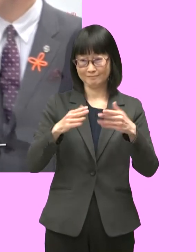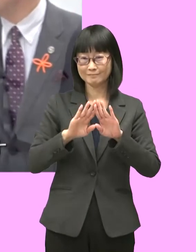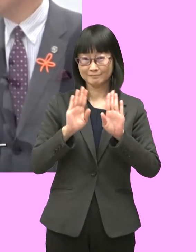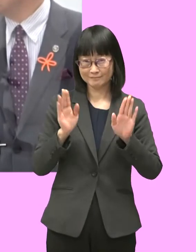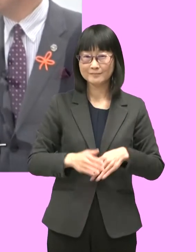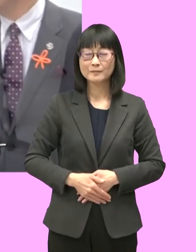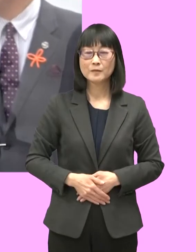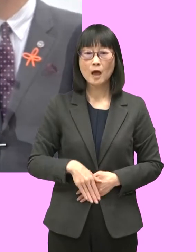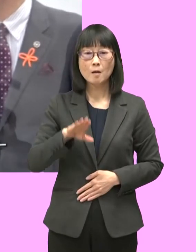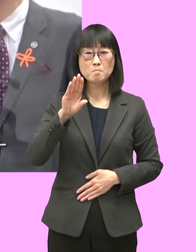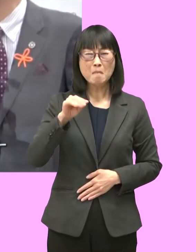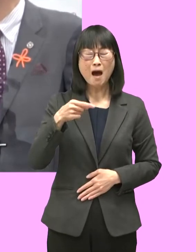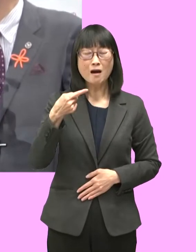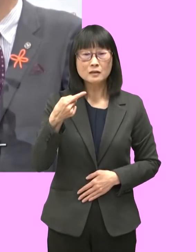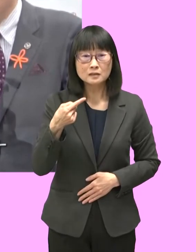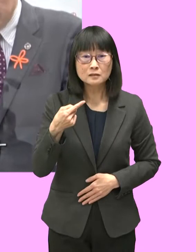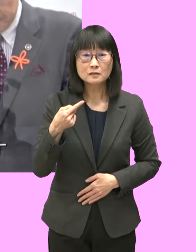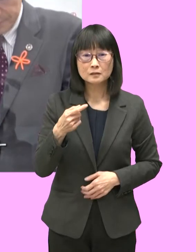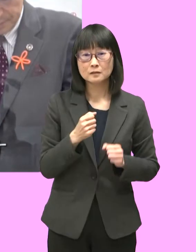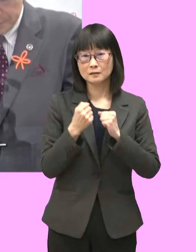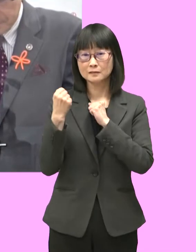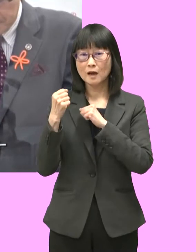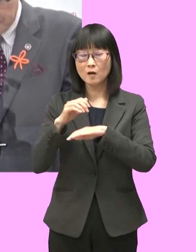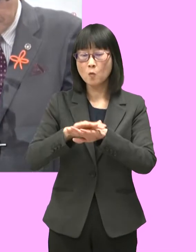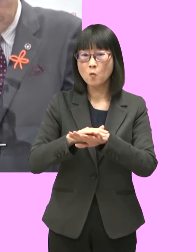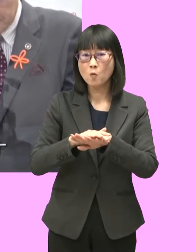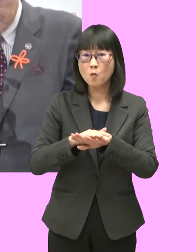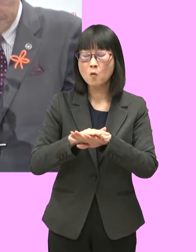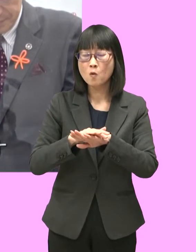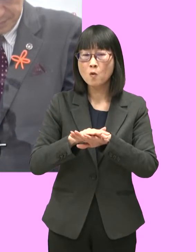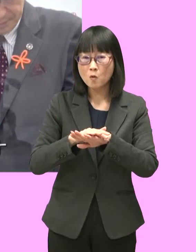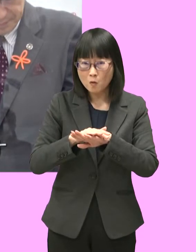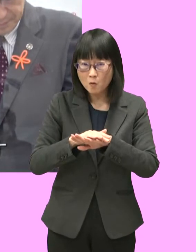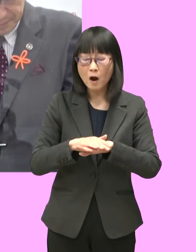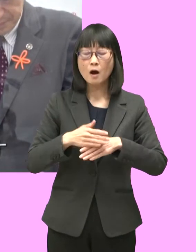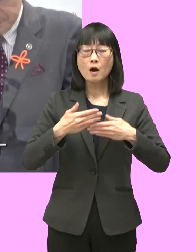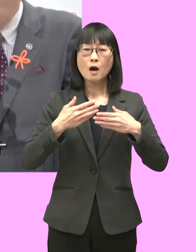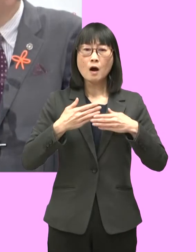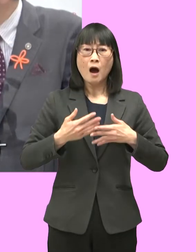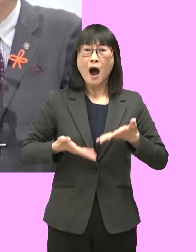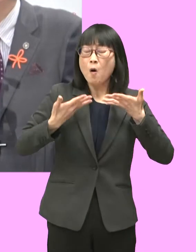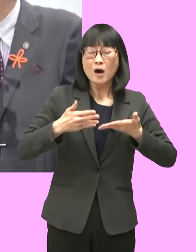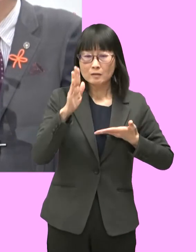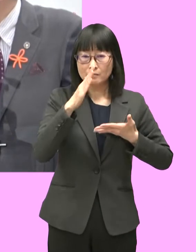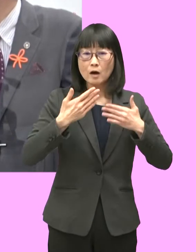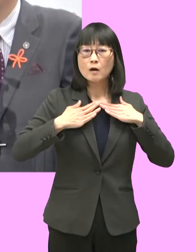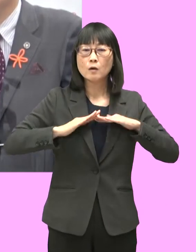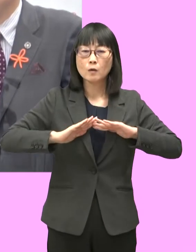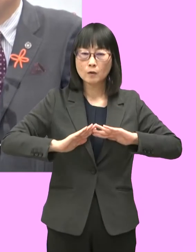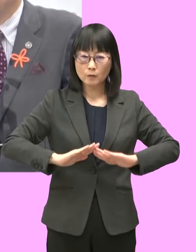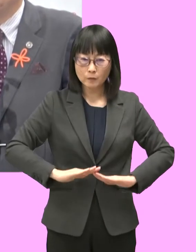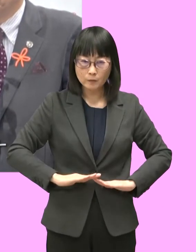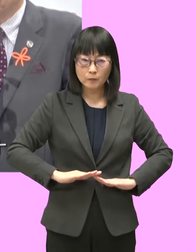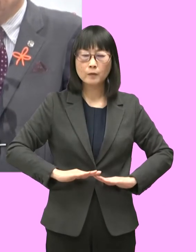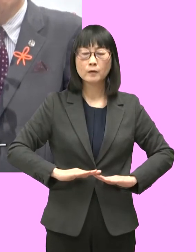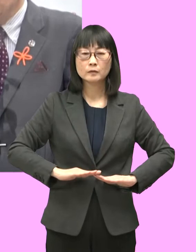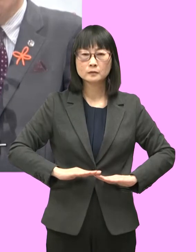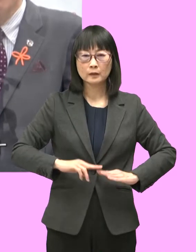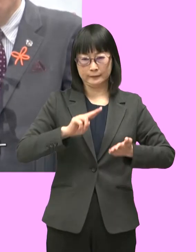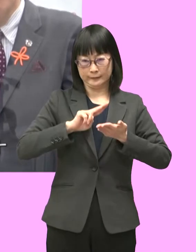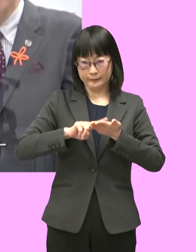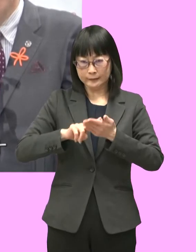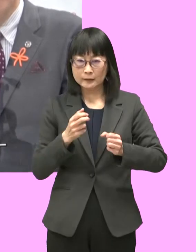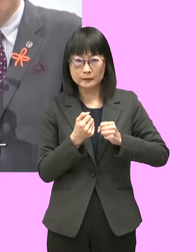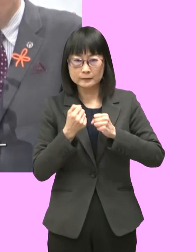万が一避難が必要になった時、冷静で安全な判断行動が取れるよう、判断基準